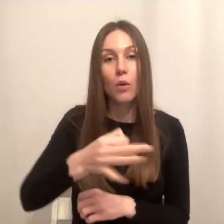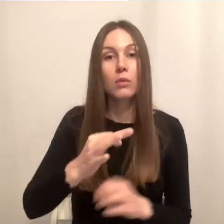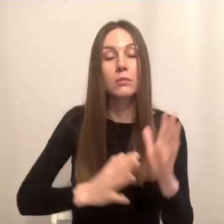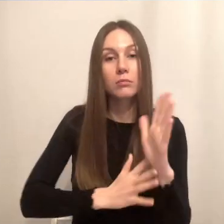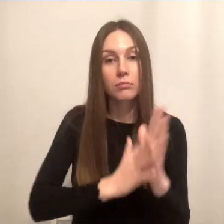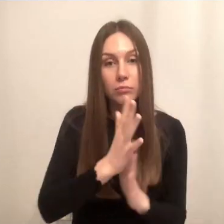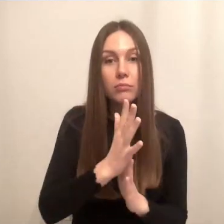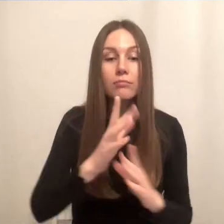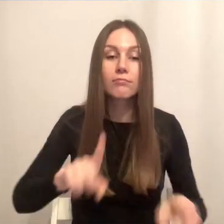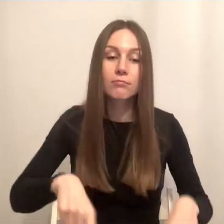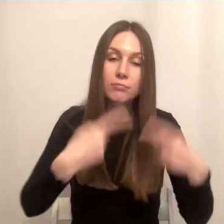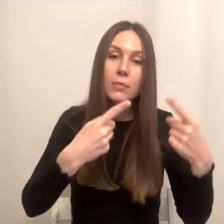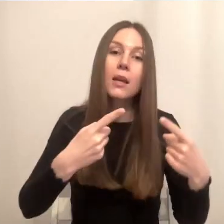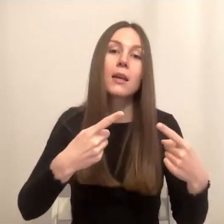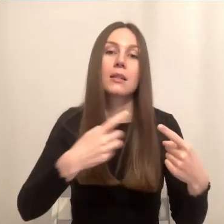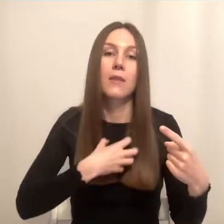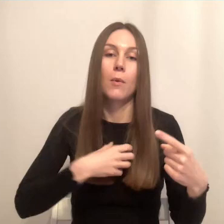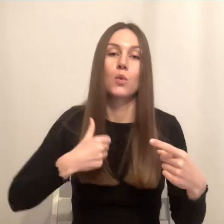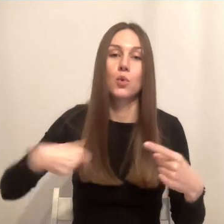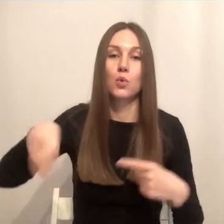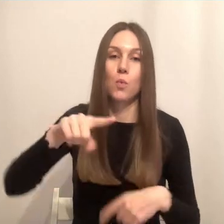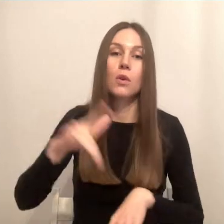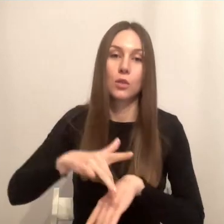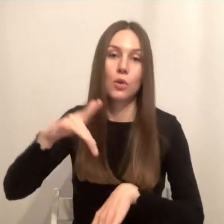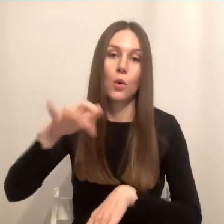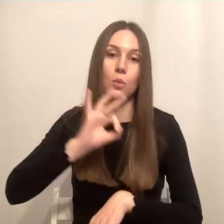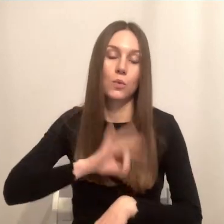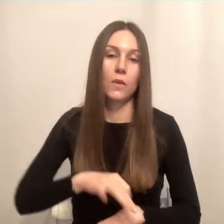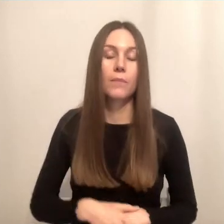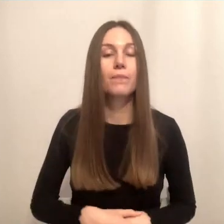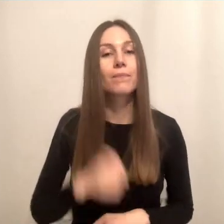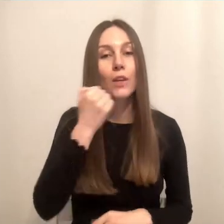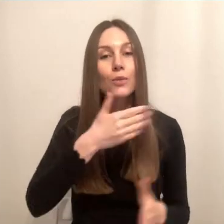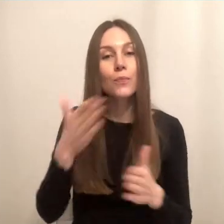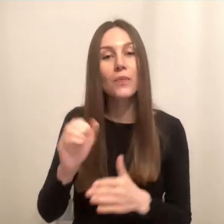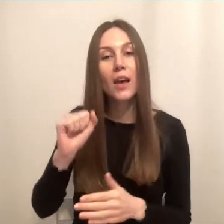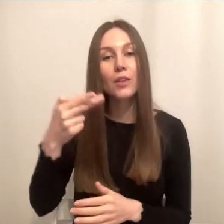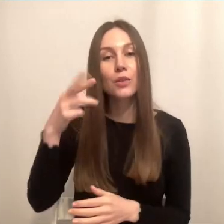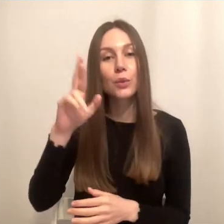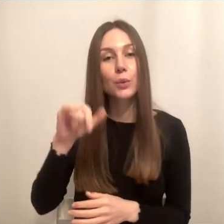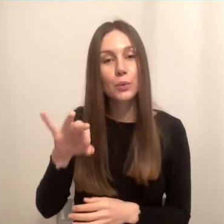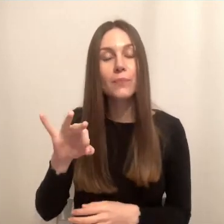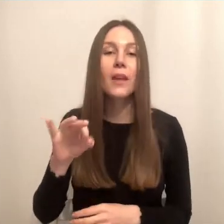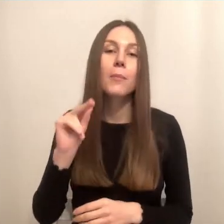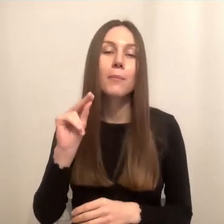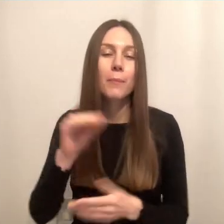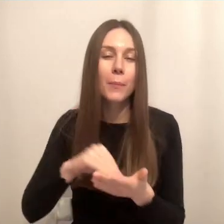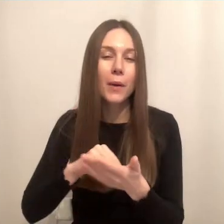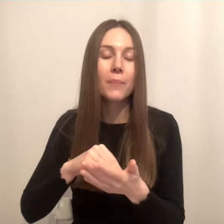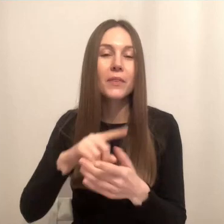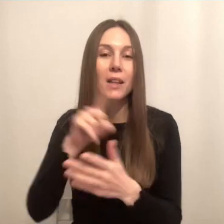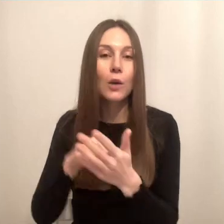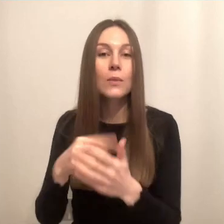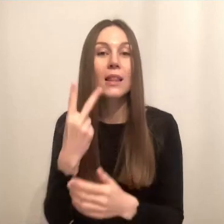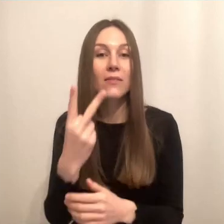jūs, gerbimieji Trakų rajono gyventojai. Dėkui, pone Andriau. Aš priminsiu dvi savybės, kurios labiausiai tinka ir dvi,